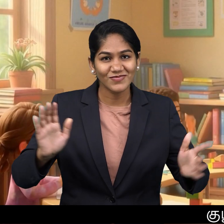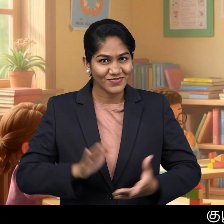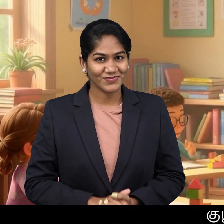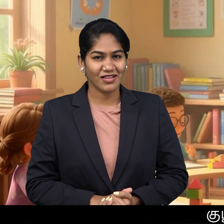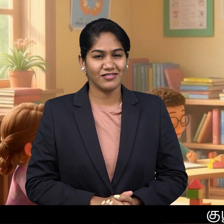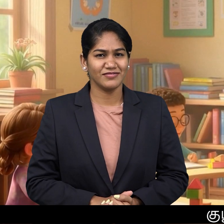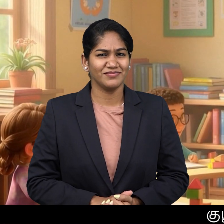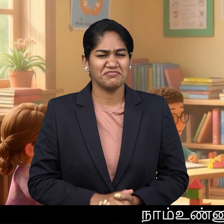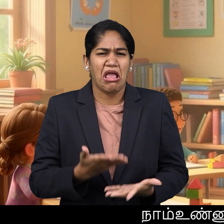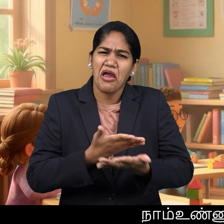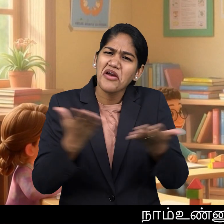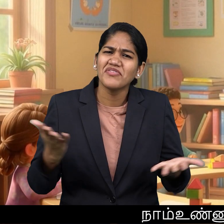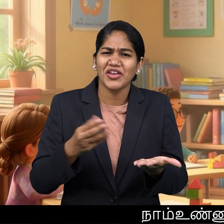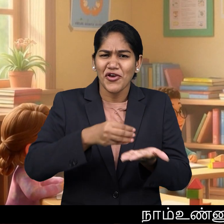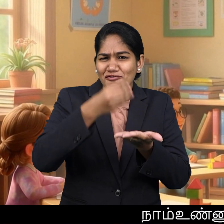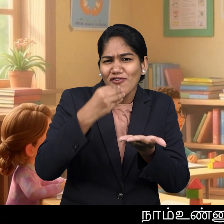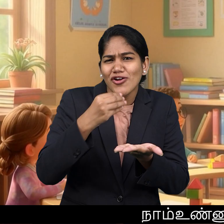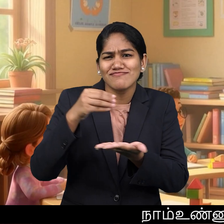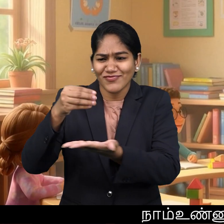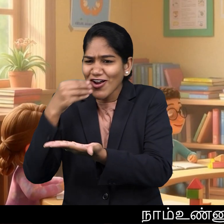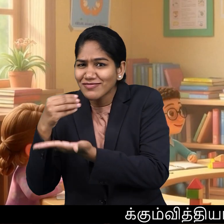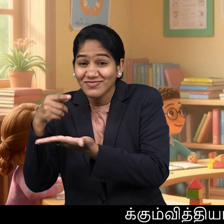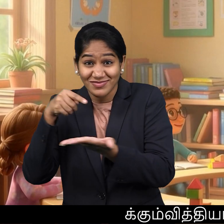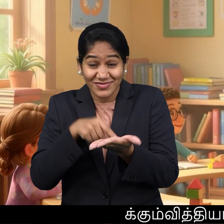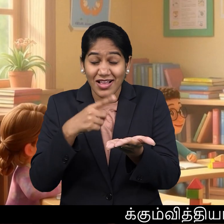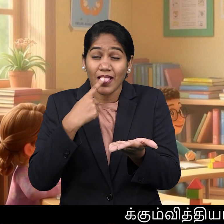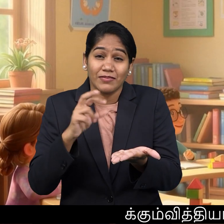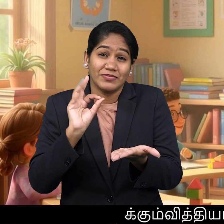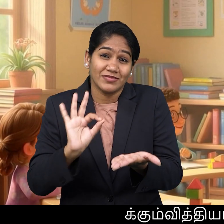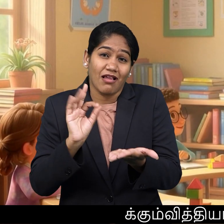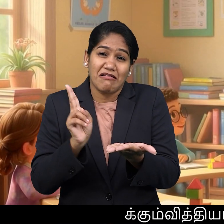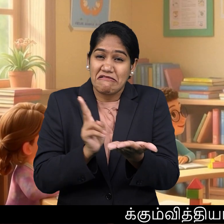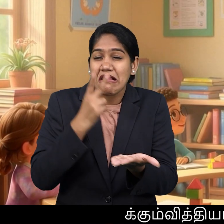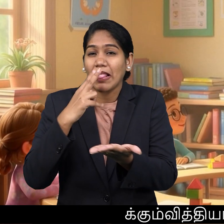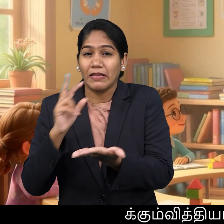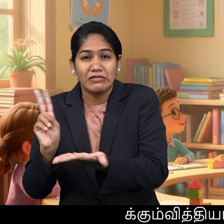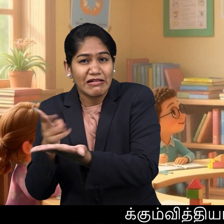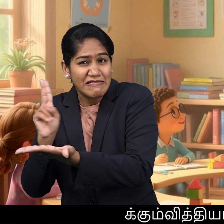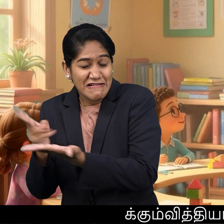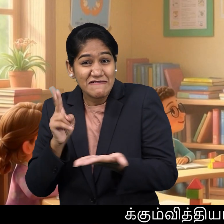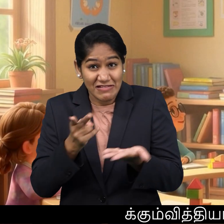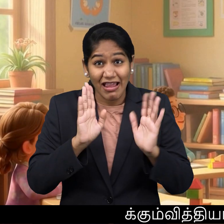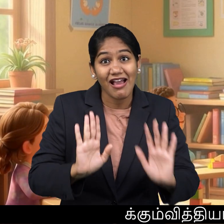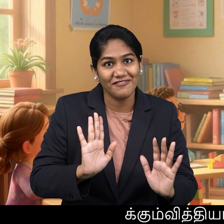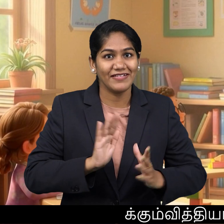குழந்தைகளே, நாம் உண்ணும் ஒவ்வொரு உணவுக்கும் வித்தியாசமான சுவை இருக்கும்.